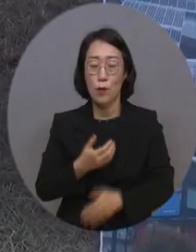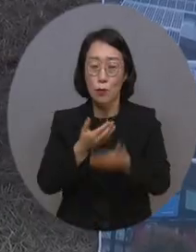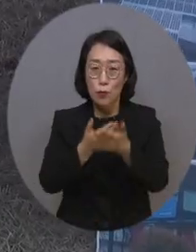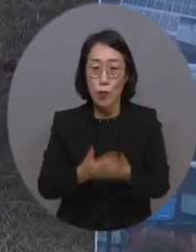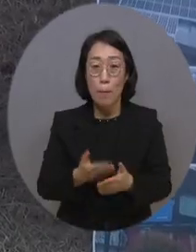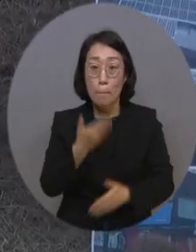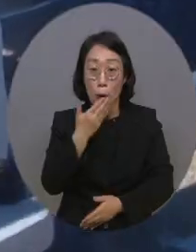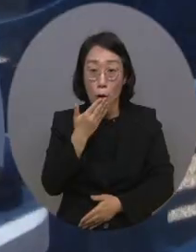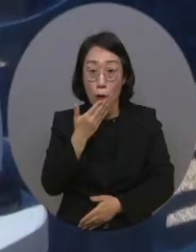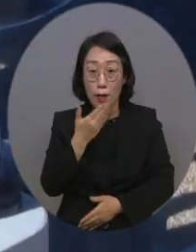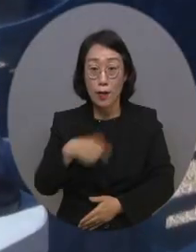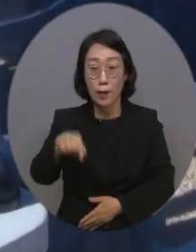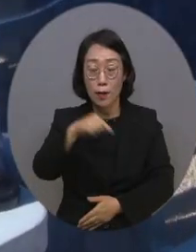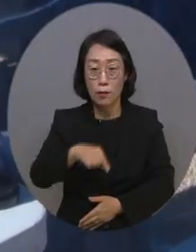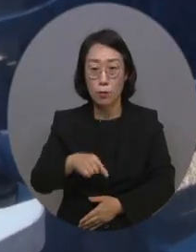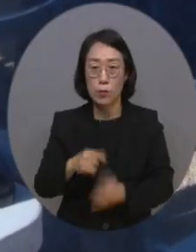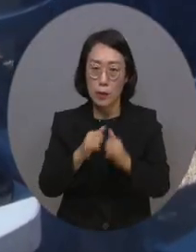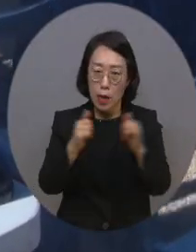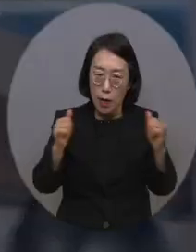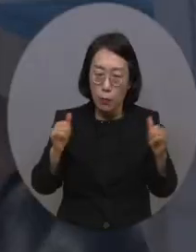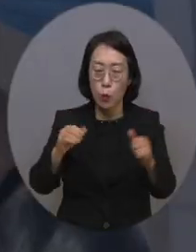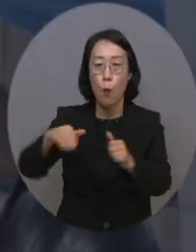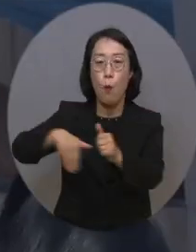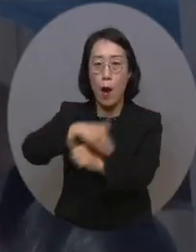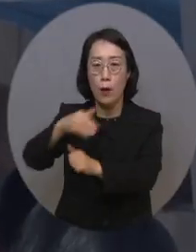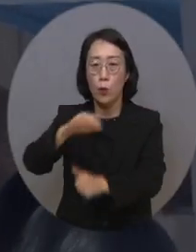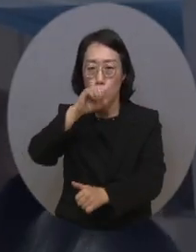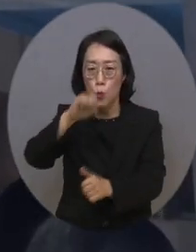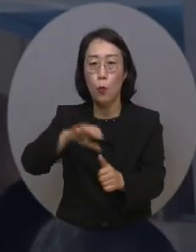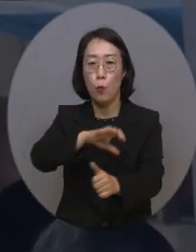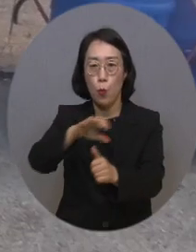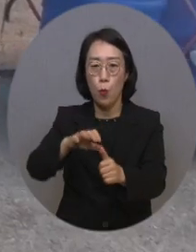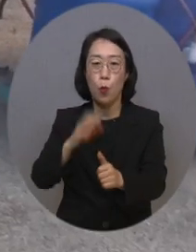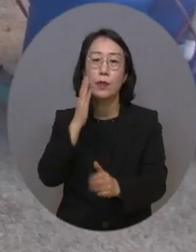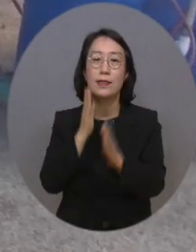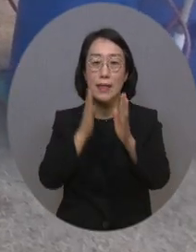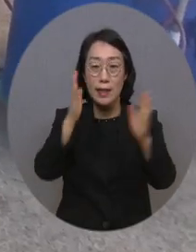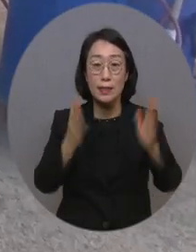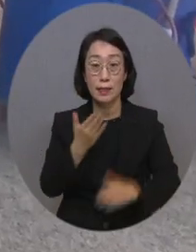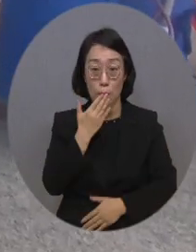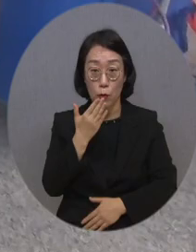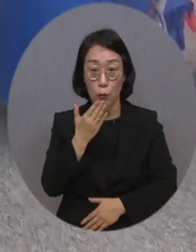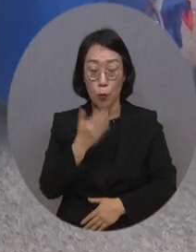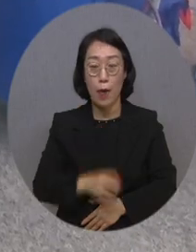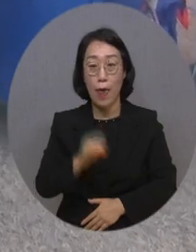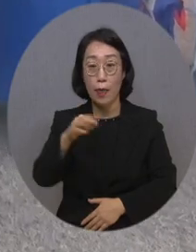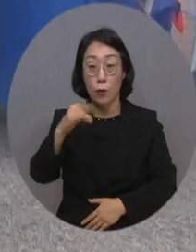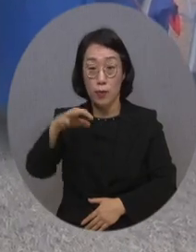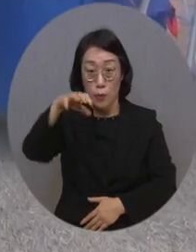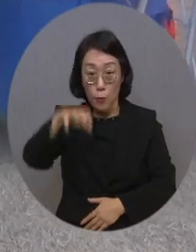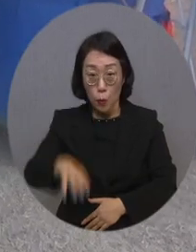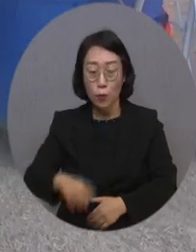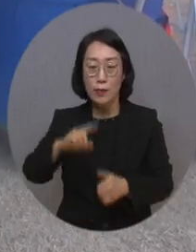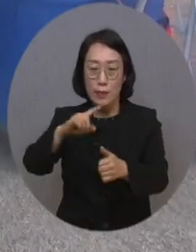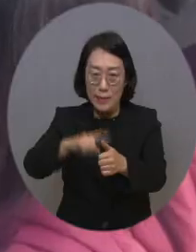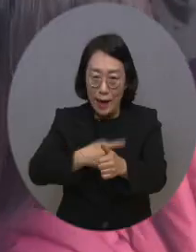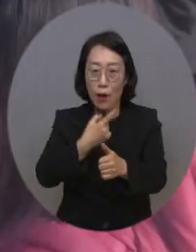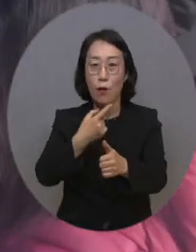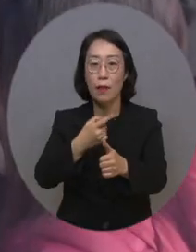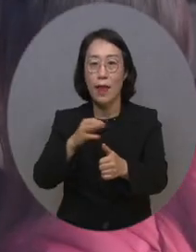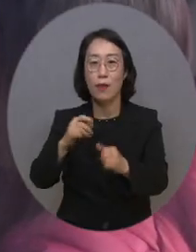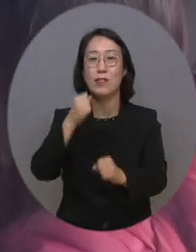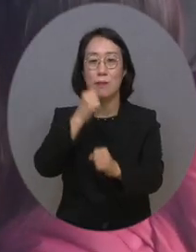먹거리 부스에서는 사람도 환경도 지킬 수 있는 채식을, 에너지 부스에서는 자연 에너지